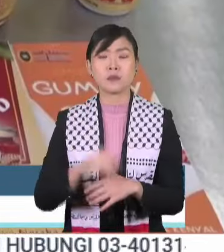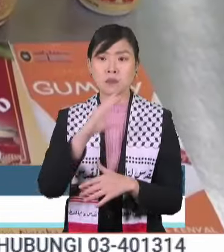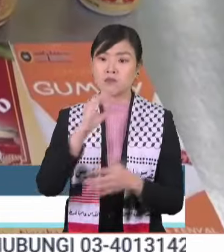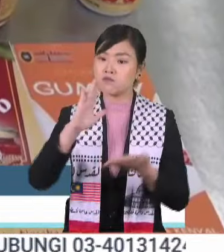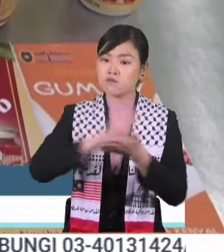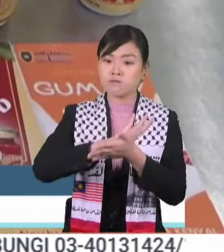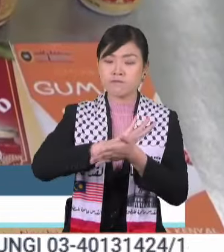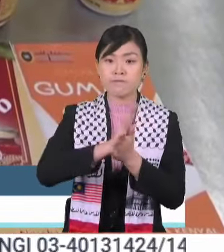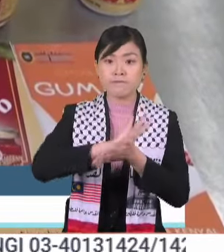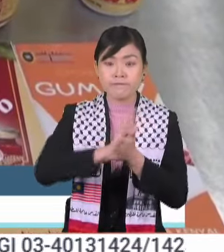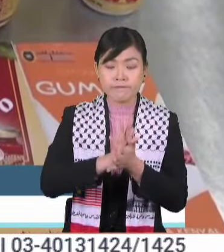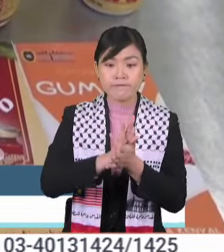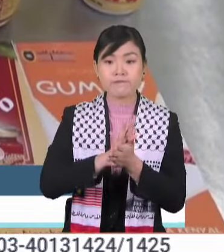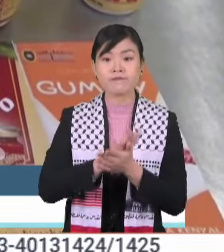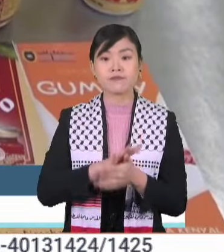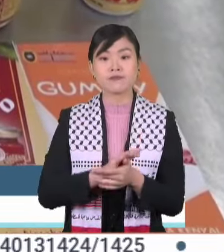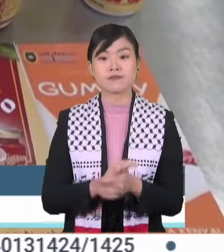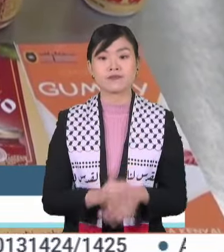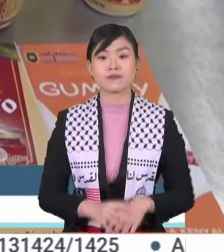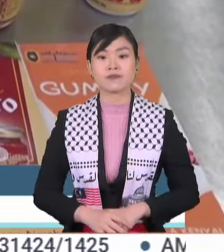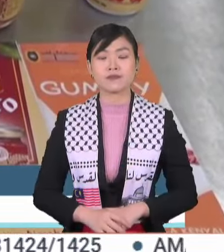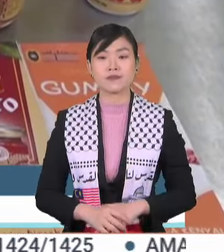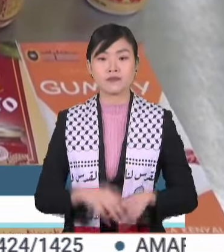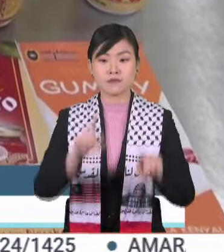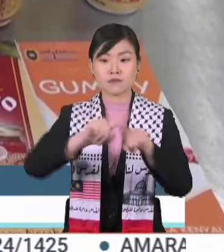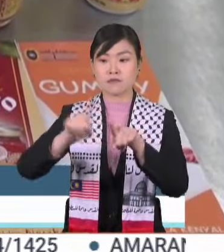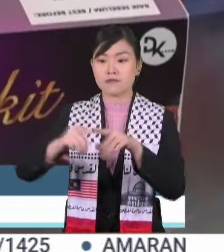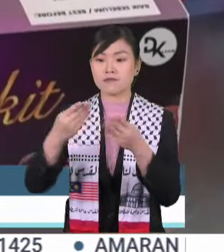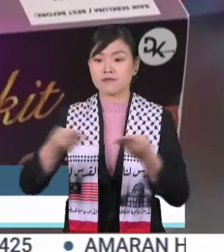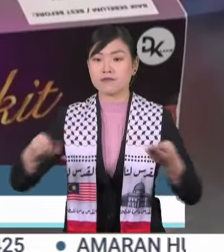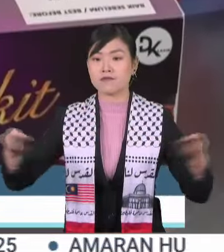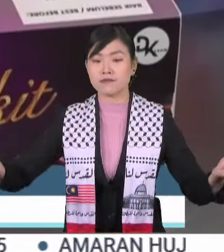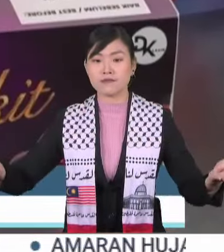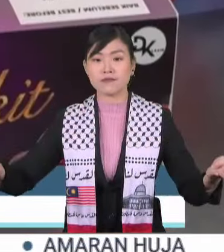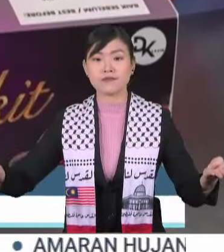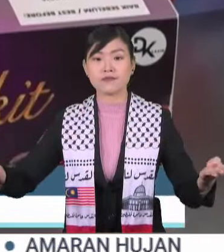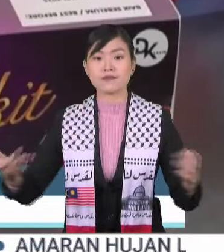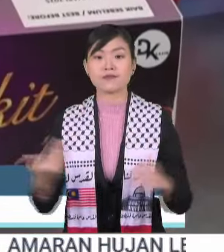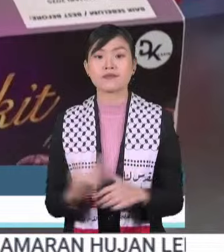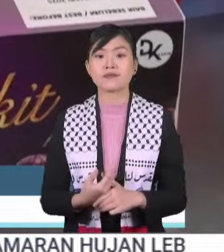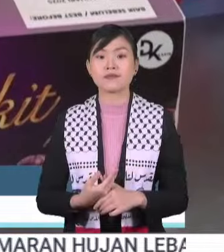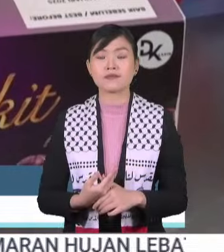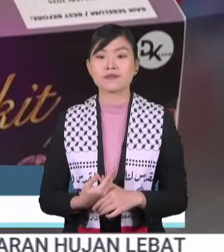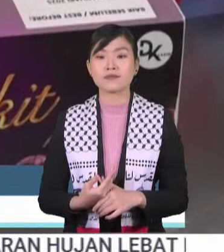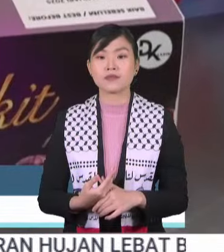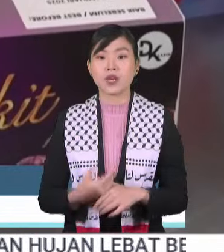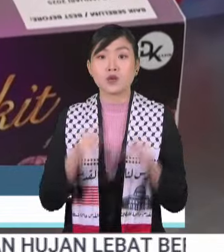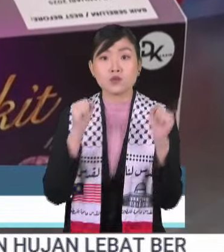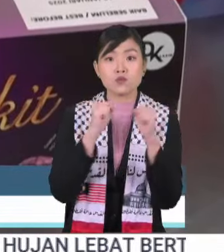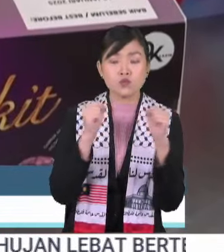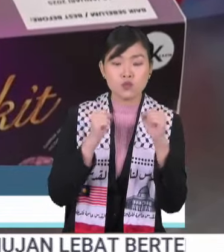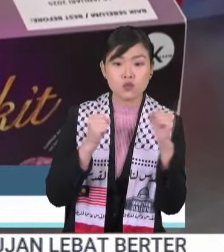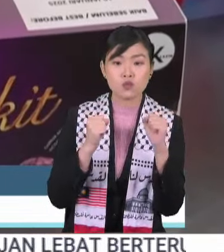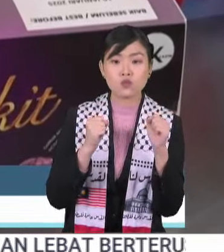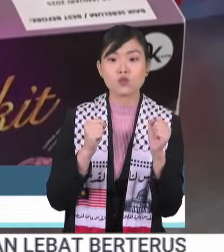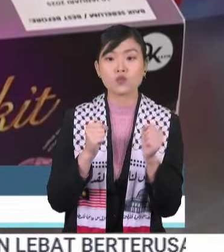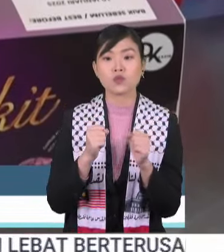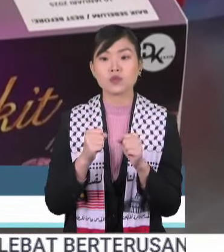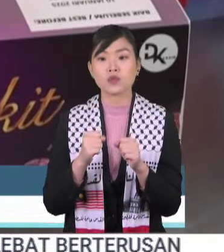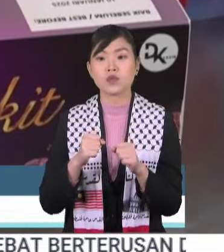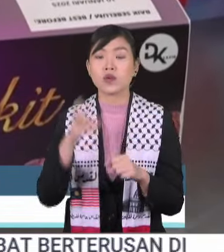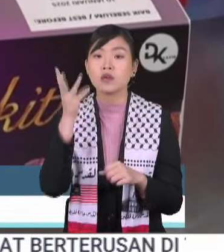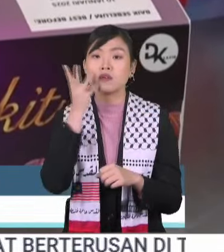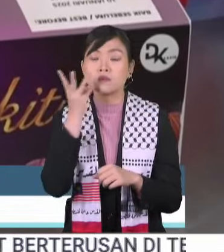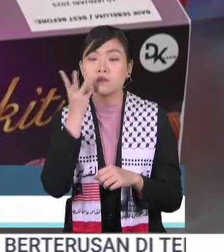gula-gula kenyal berasaskan ubi keledek B tato produk lain keledek berperisa paprika donat sejuk beku sambal tumis Kuih